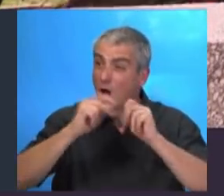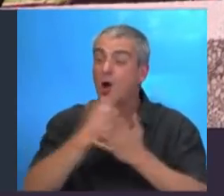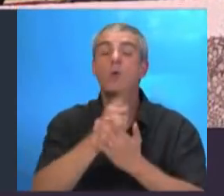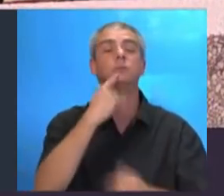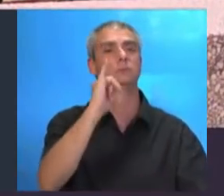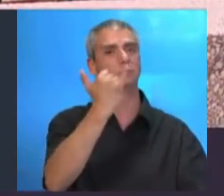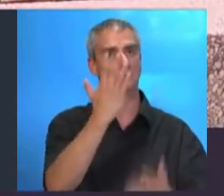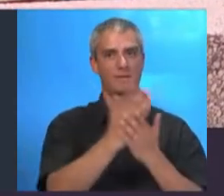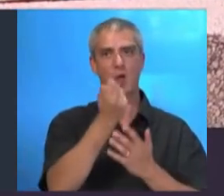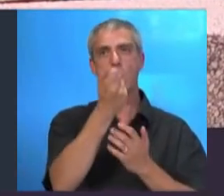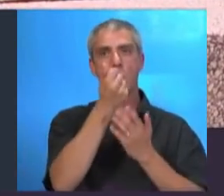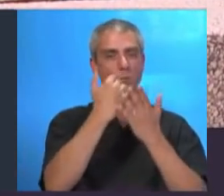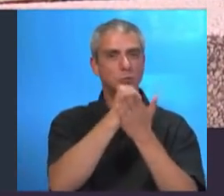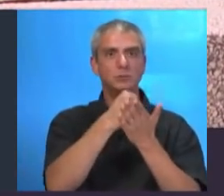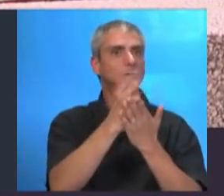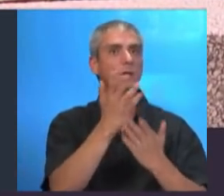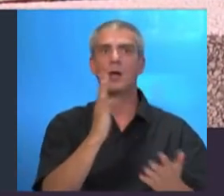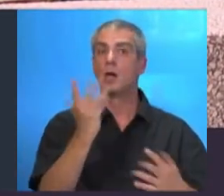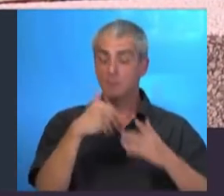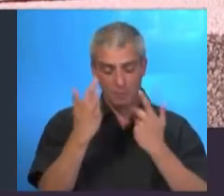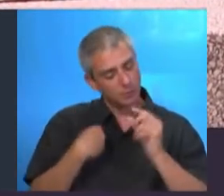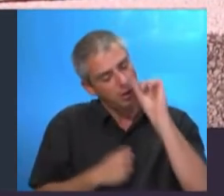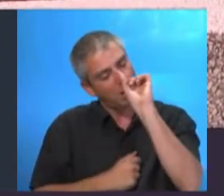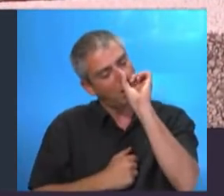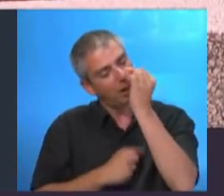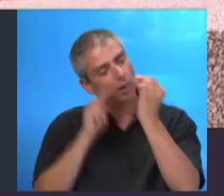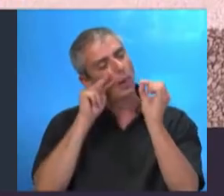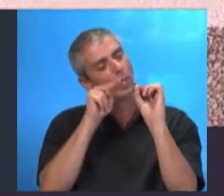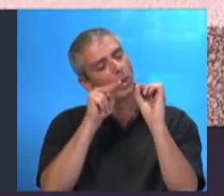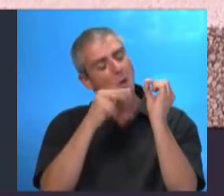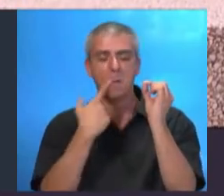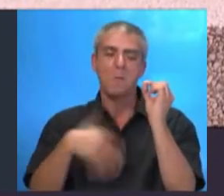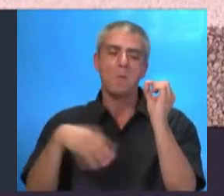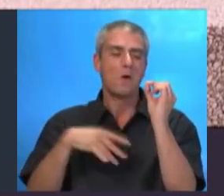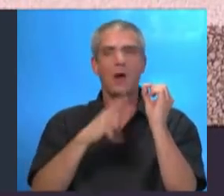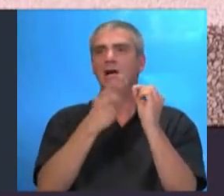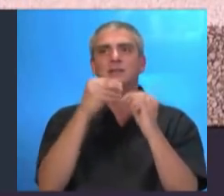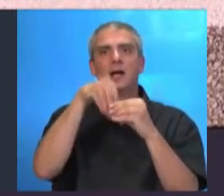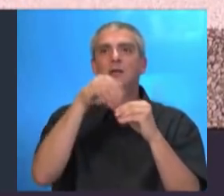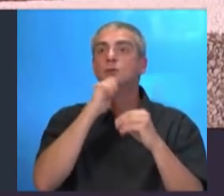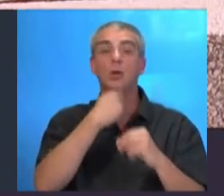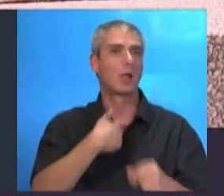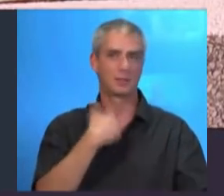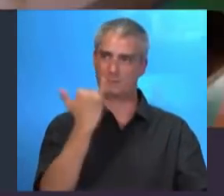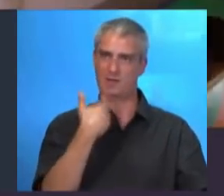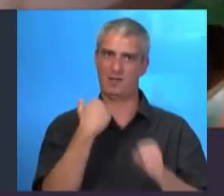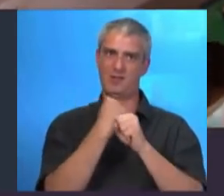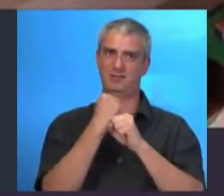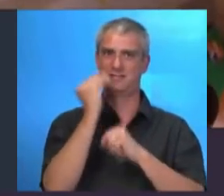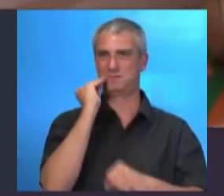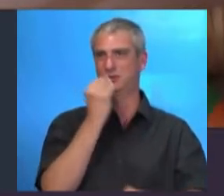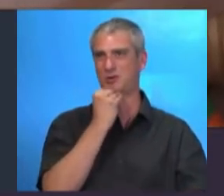אנחנו חוקרים חומוס. קם כל בוקר, מסתכל על הגרגיר הזה ואומר, מה, איזה עוד סוד קיים בו? אני בדרך כלל עושה את זה בצהריים.